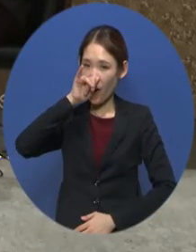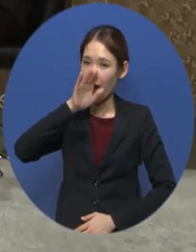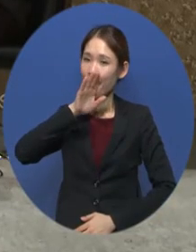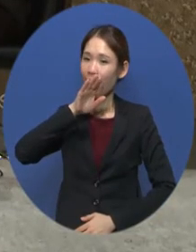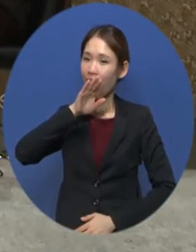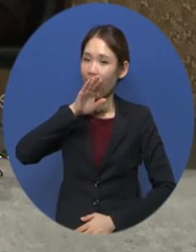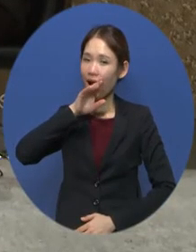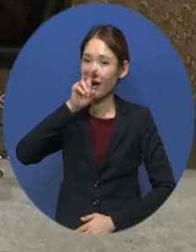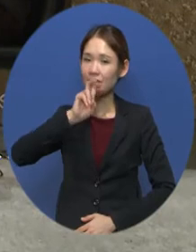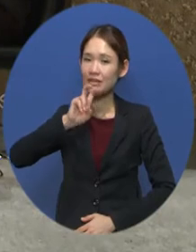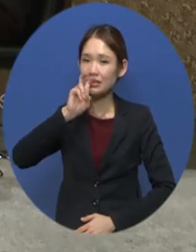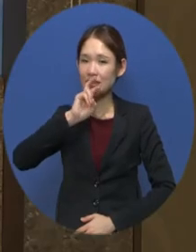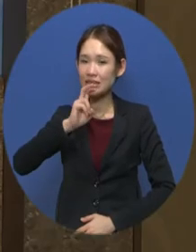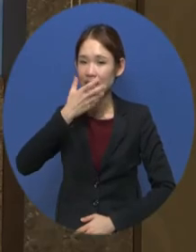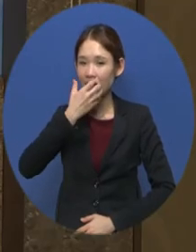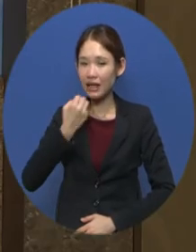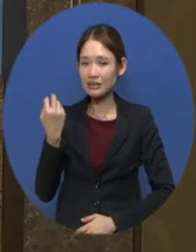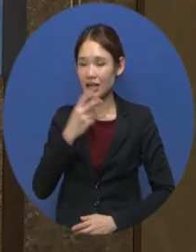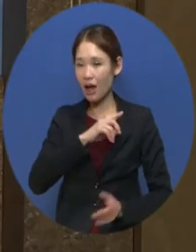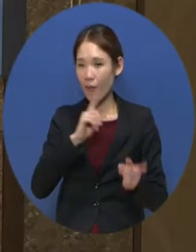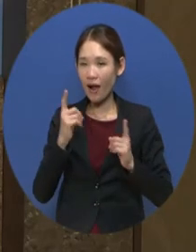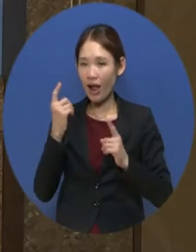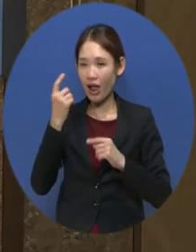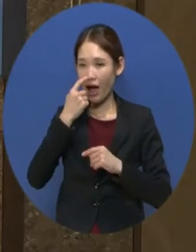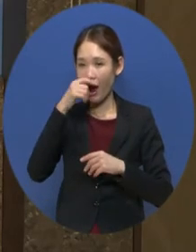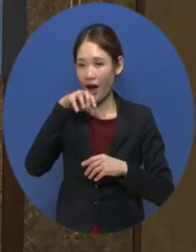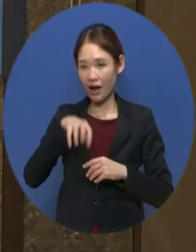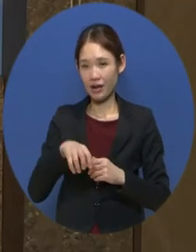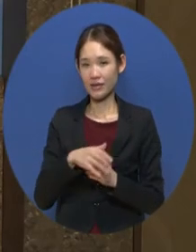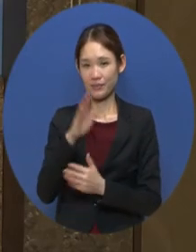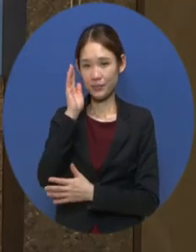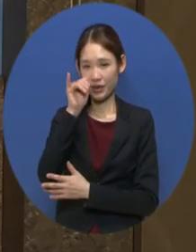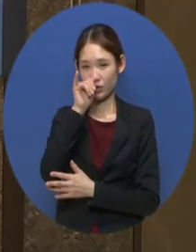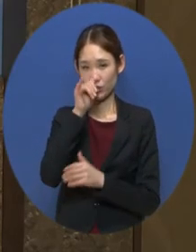서비스라든지 음악제한 아카데미도 진행을 하고 있고요. 그리고